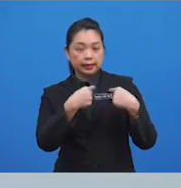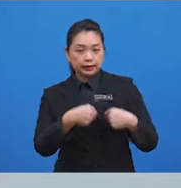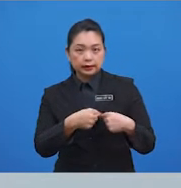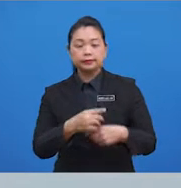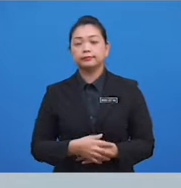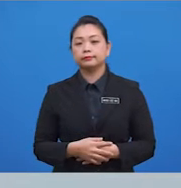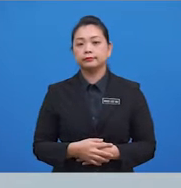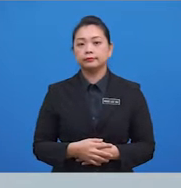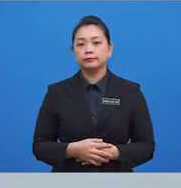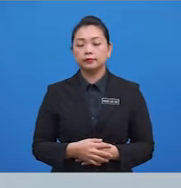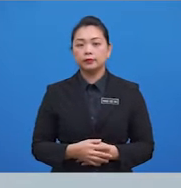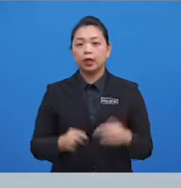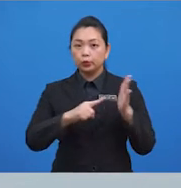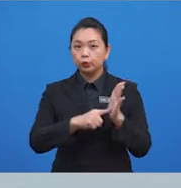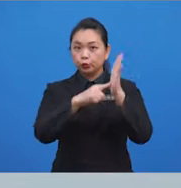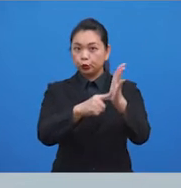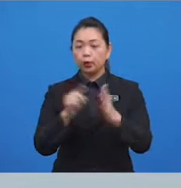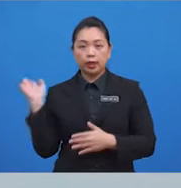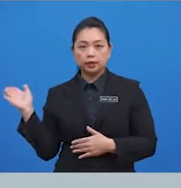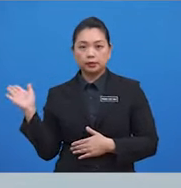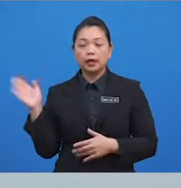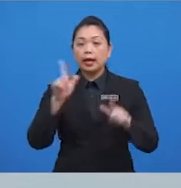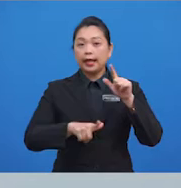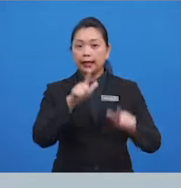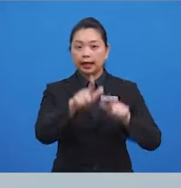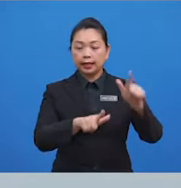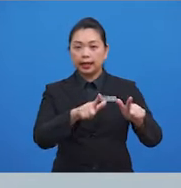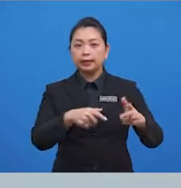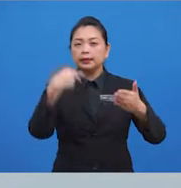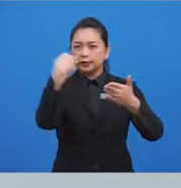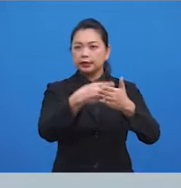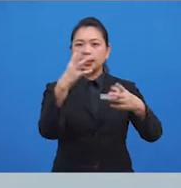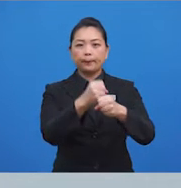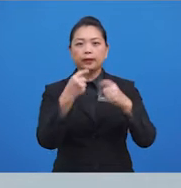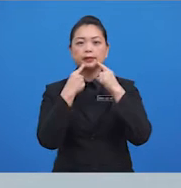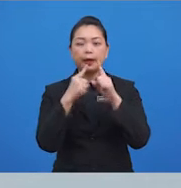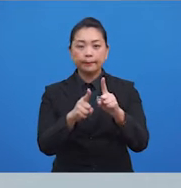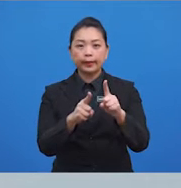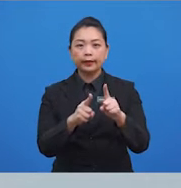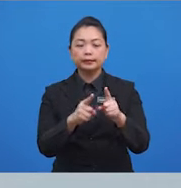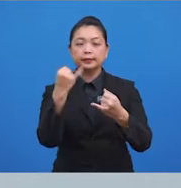Di paparan ditunjukkan langkah pengiraan satu persatu sehingga